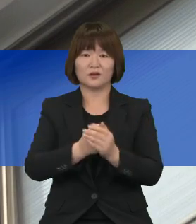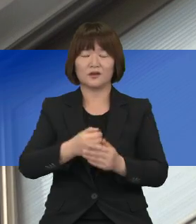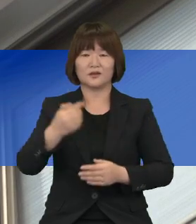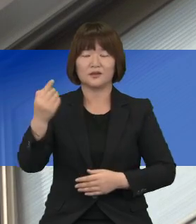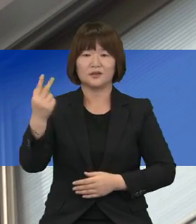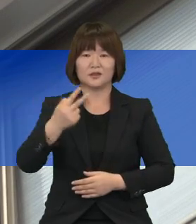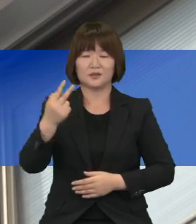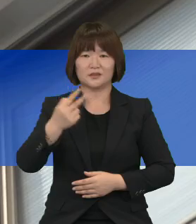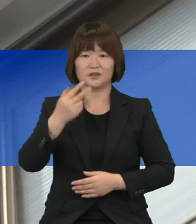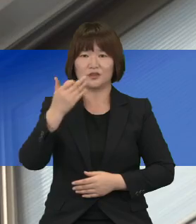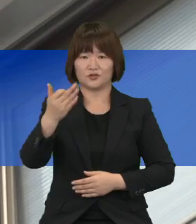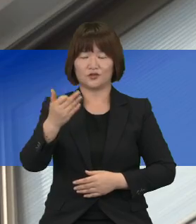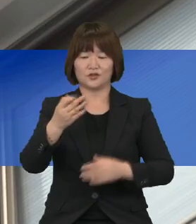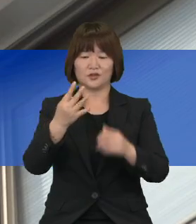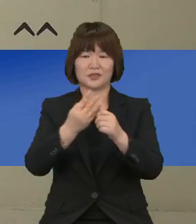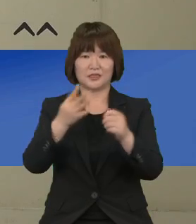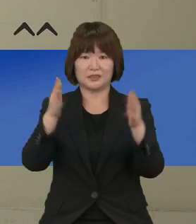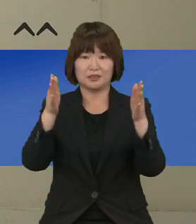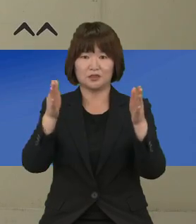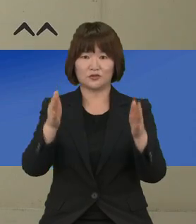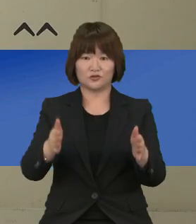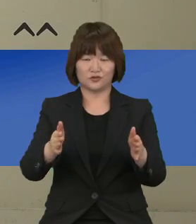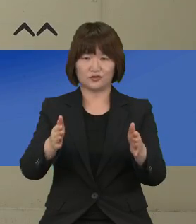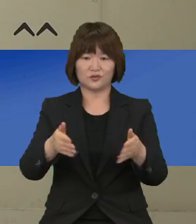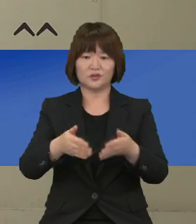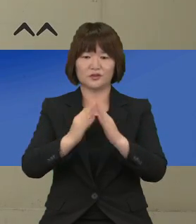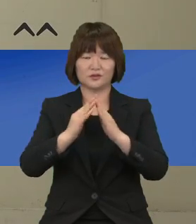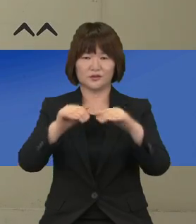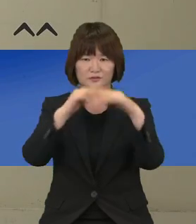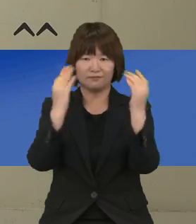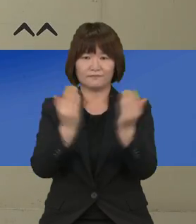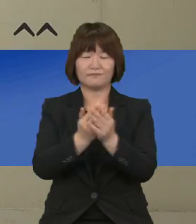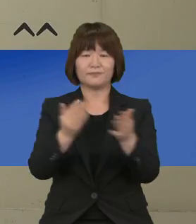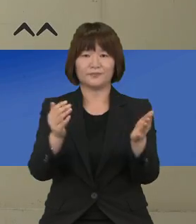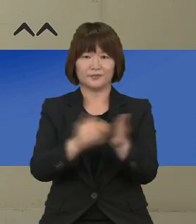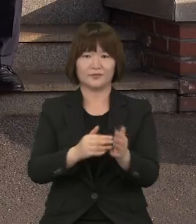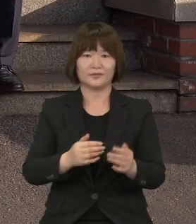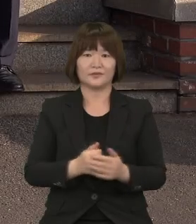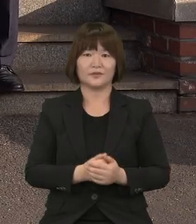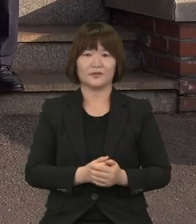120m, 2019년 4차 구간 150m 설치를 완료했습니다.